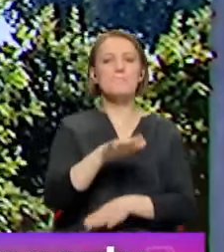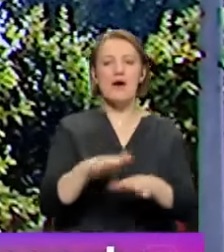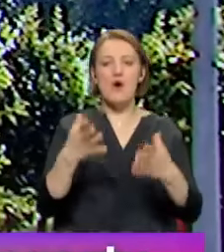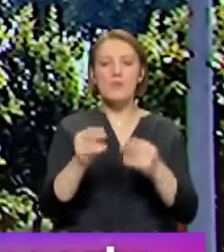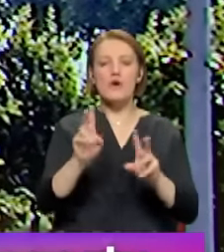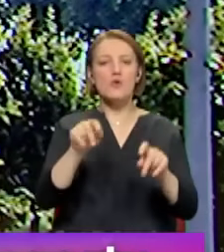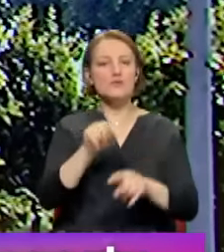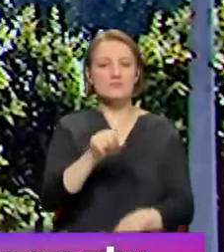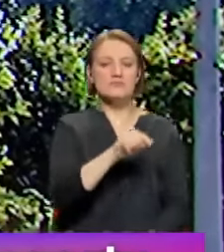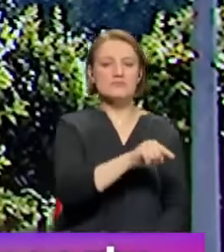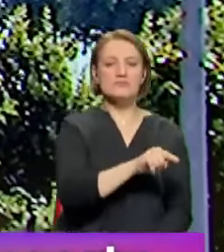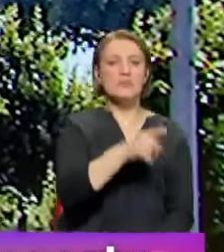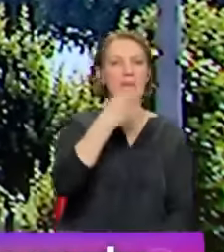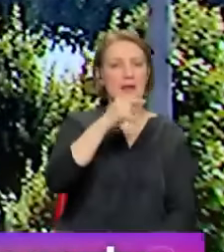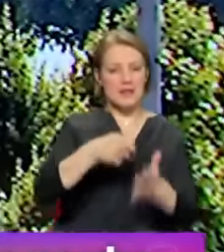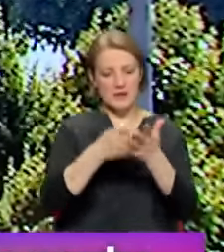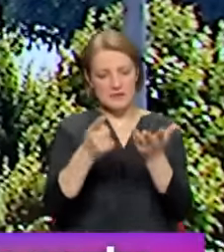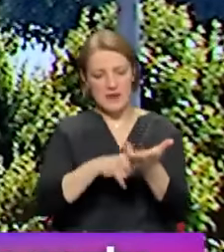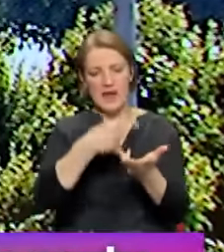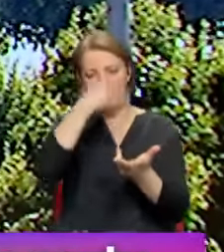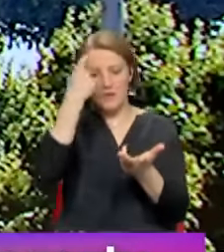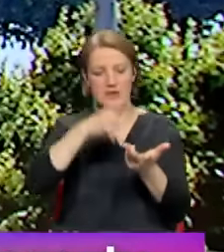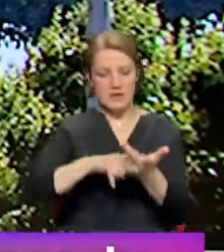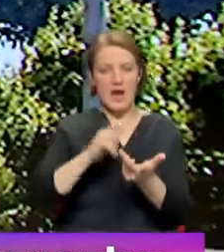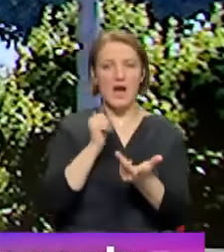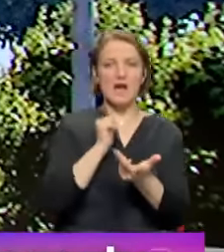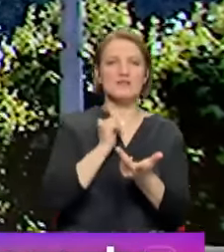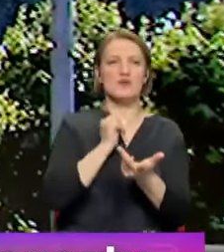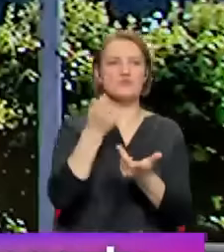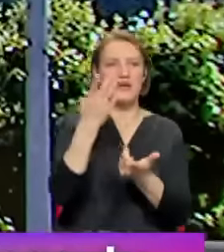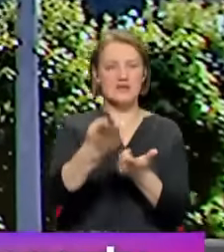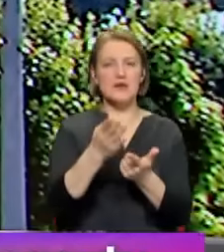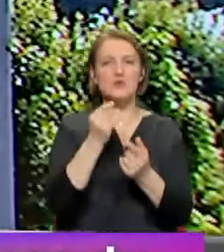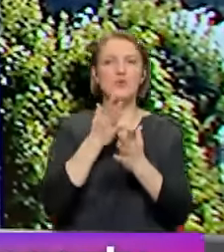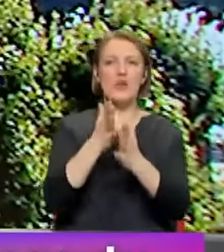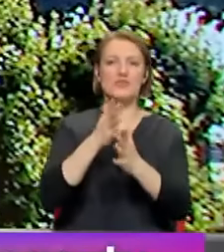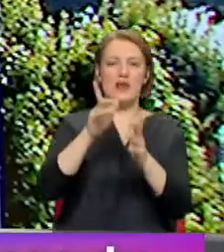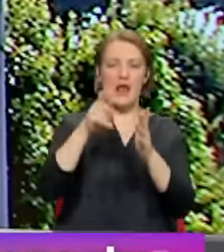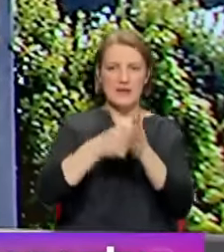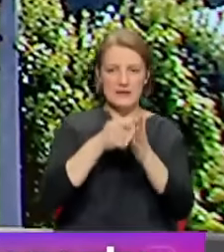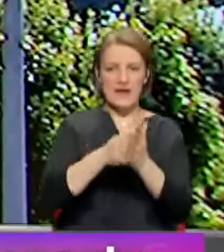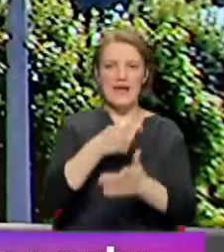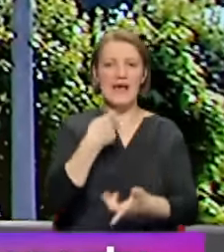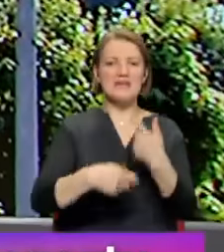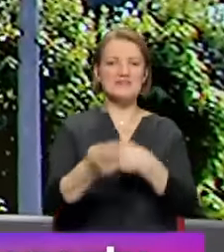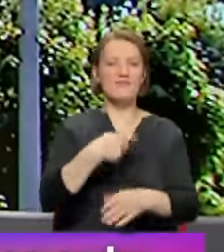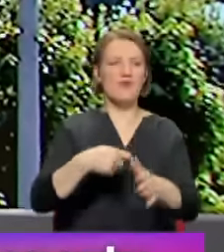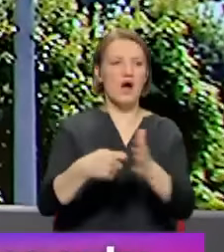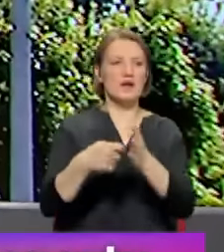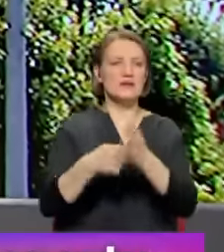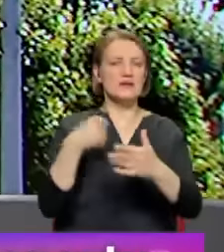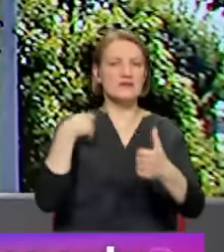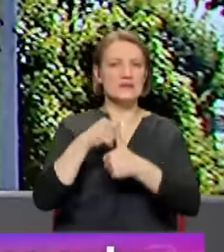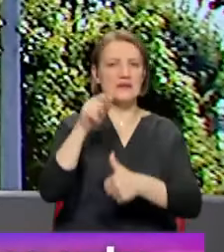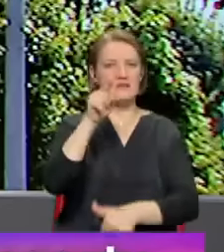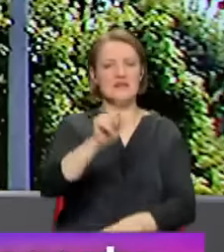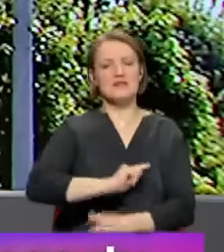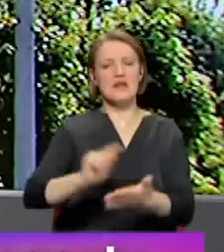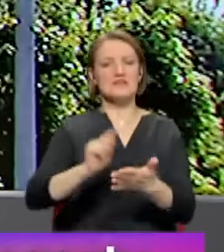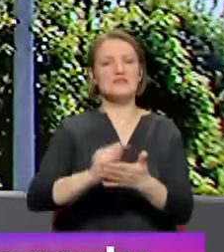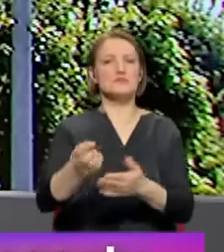olması gereken konuları emekliler adına, emekçiler adına, asgari ücretli adına, üreticiler adına, esnaf adına yine siz yazıp